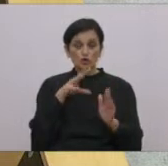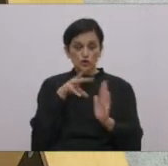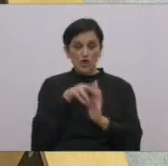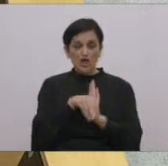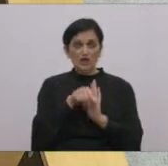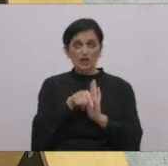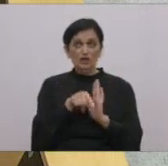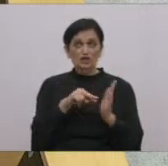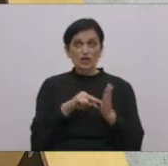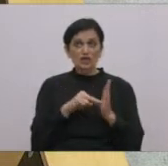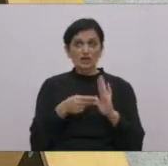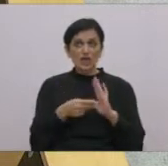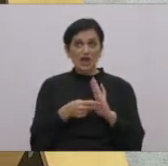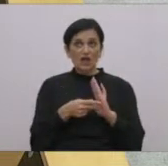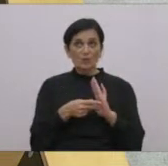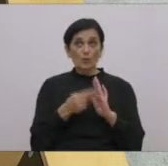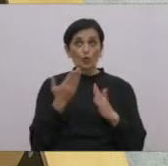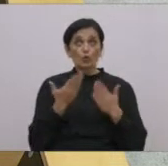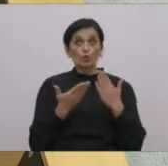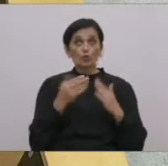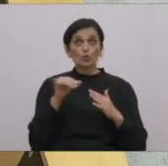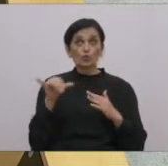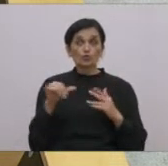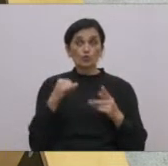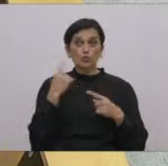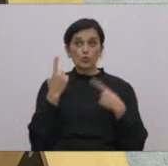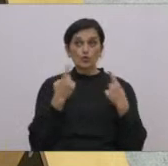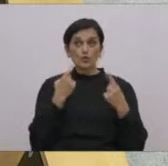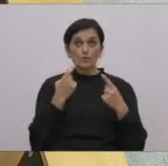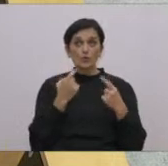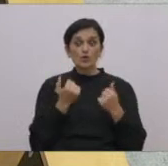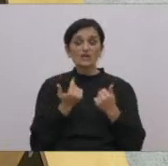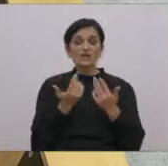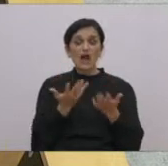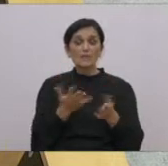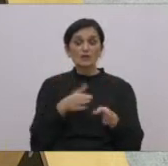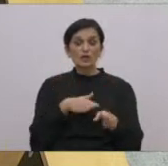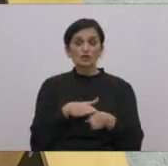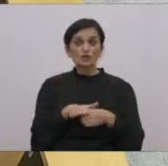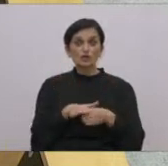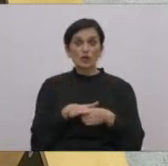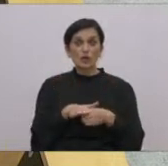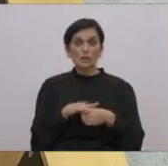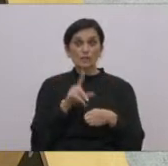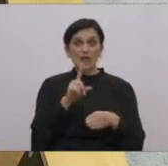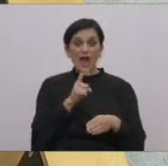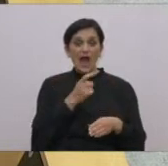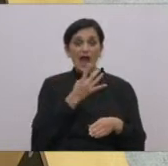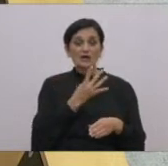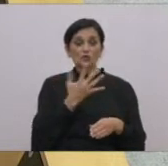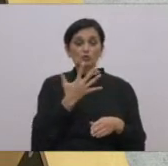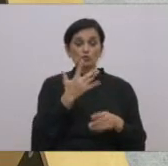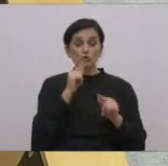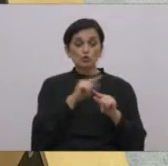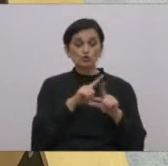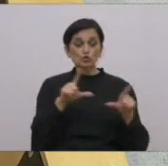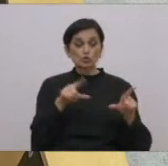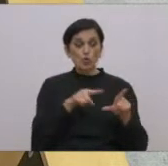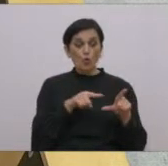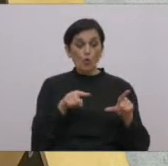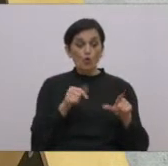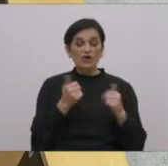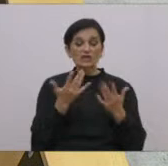ამ გეგმაში. Თუ გაქვთ ინფორმაცია, რამდენია შესრულებული ამ 155 სკოლიდან და